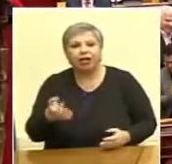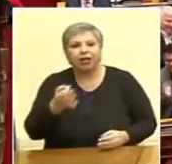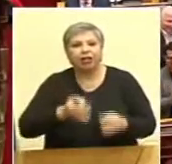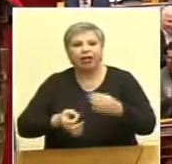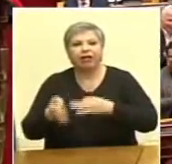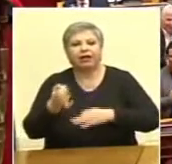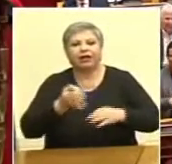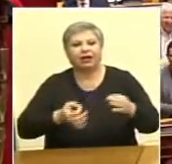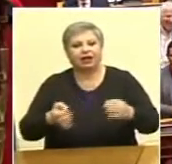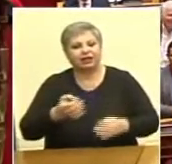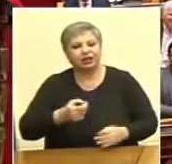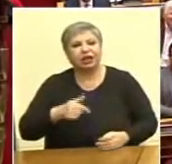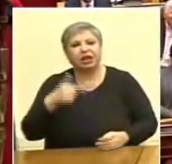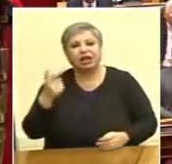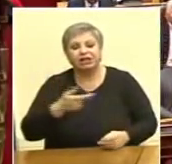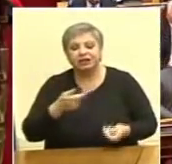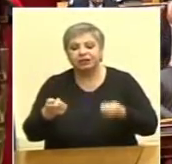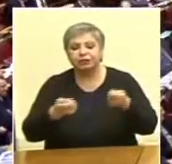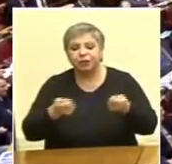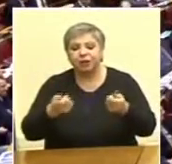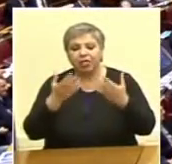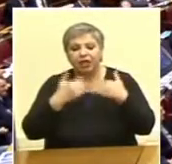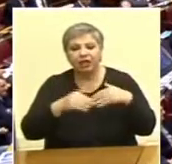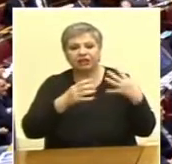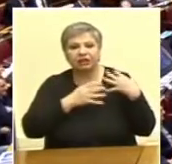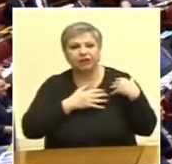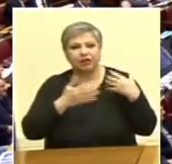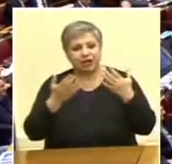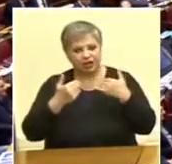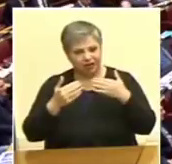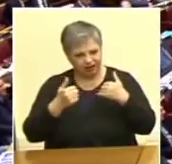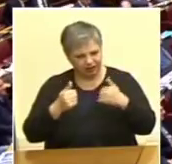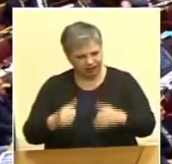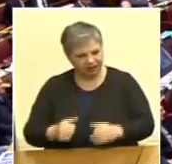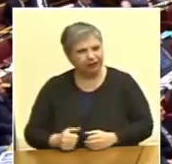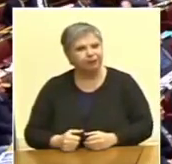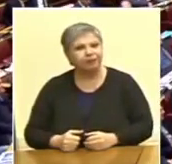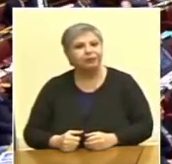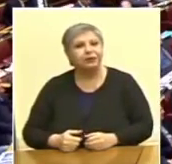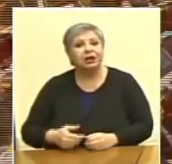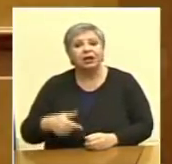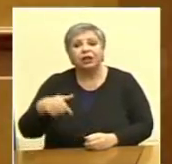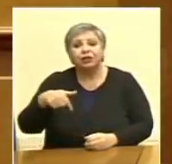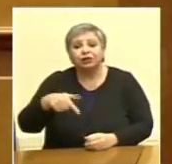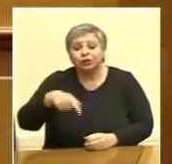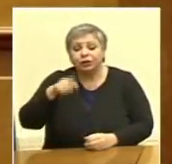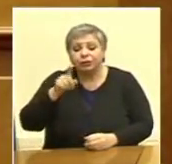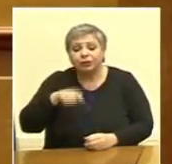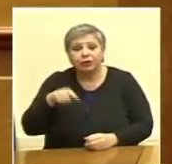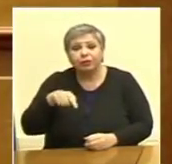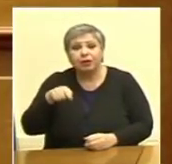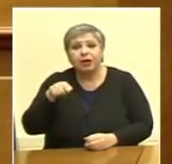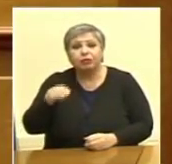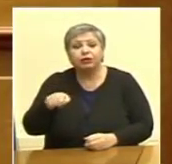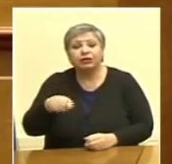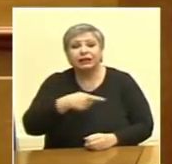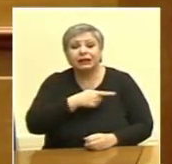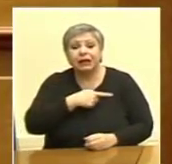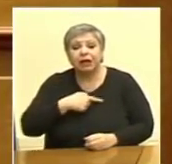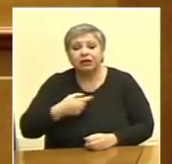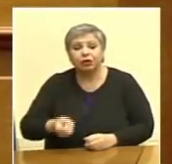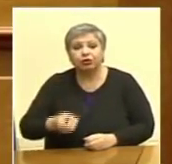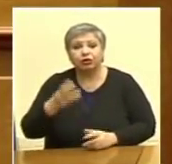Η πρώτη σας παρέμβαση ως αρχηγός στην συζήτηση προημερησίας διατάξεως για το ασφαλιστικό.